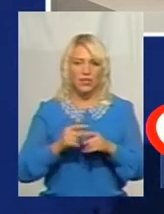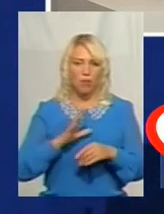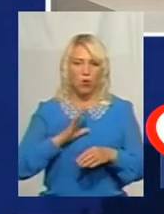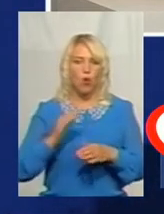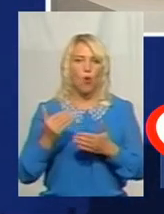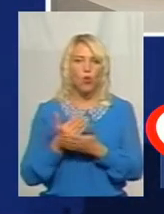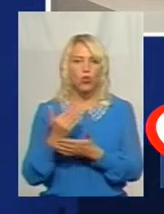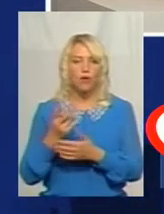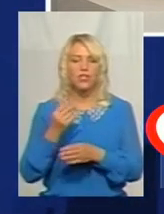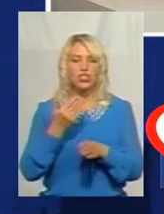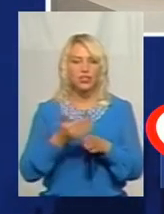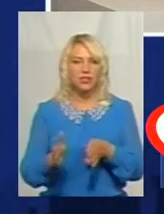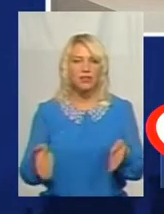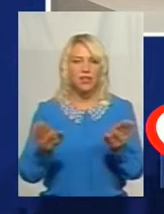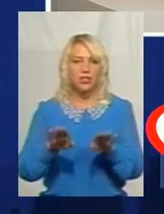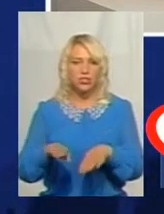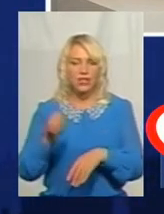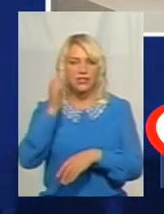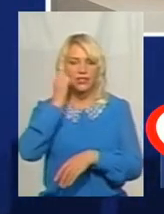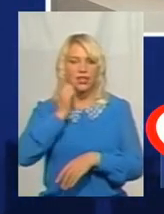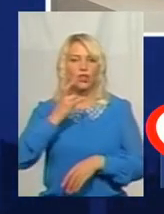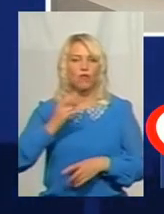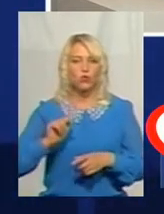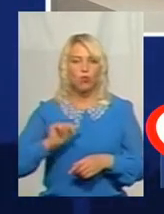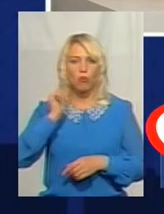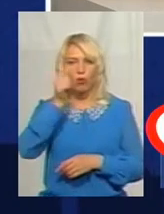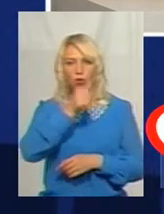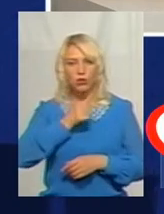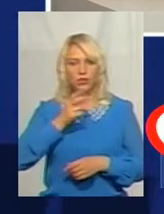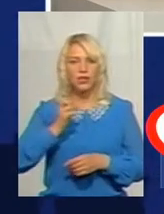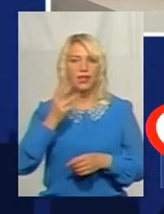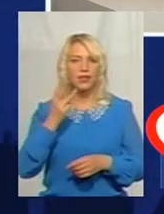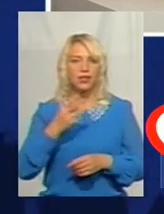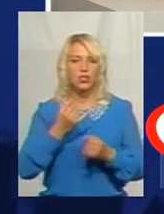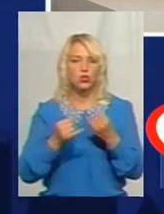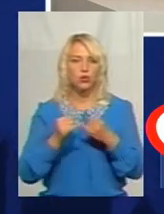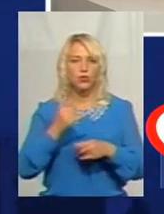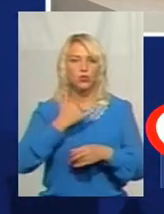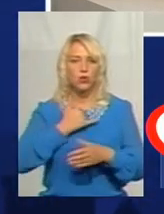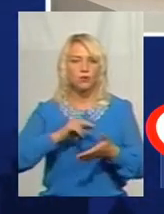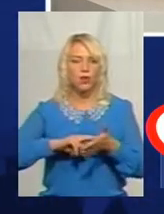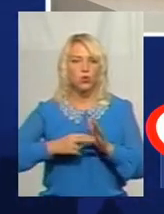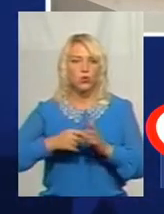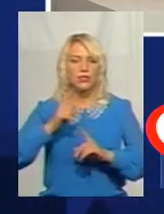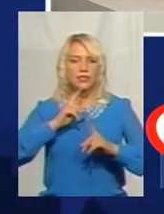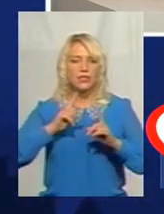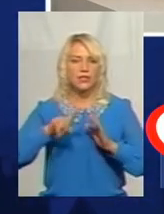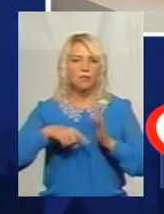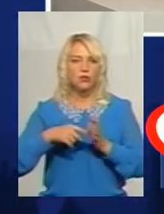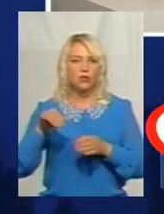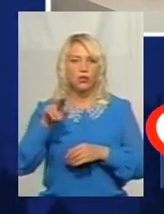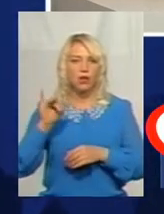частина залишається старі. В цьому році на 3 жовтня у нас планується сесія міської ради,